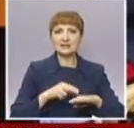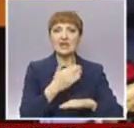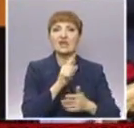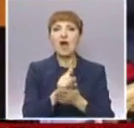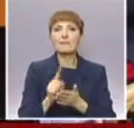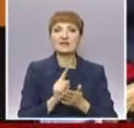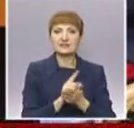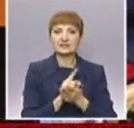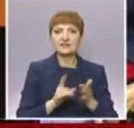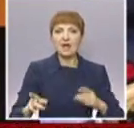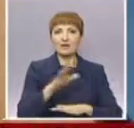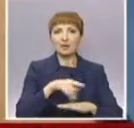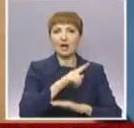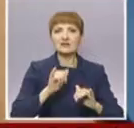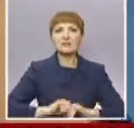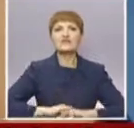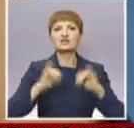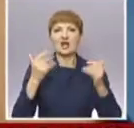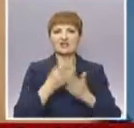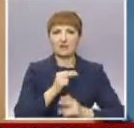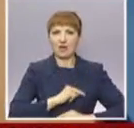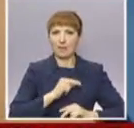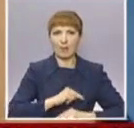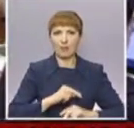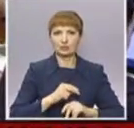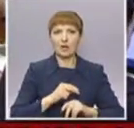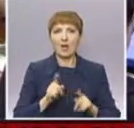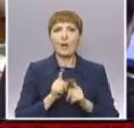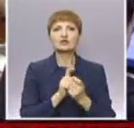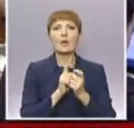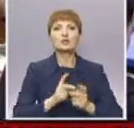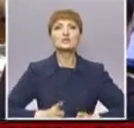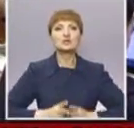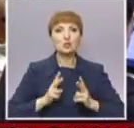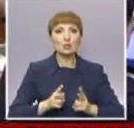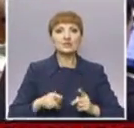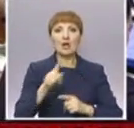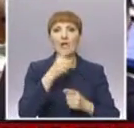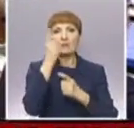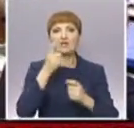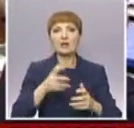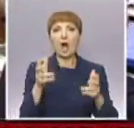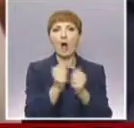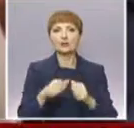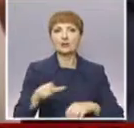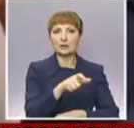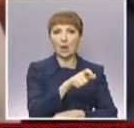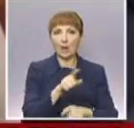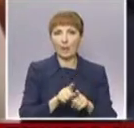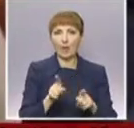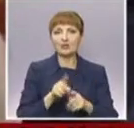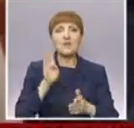обязанности в регионах они превышают полномочия живший в роль борцов с преступностью объявили охоту на дорогах и порой